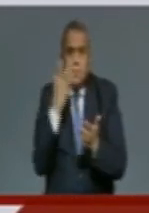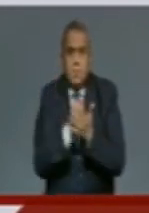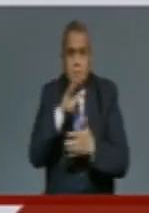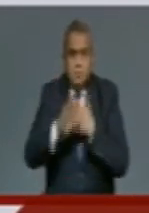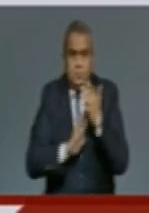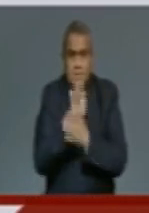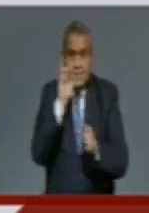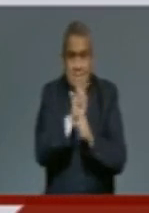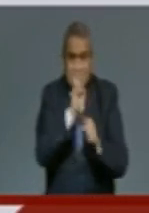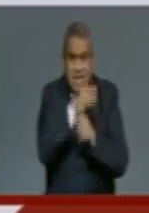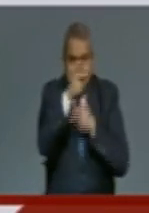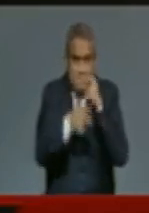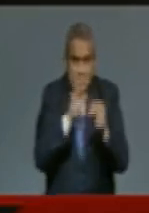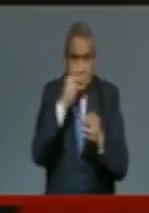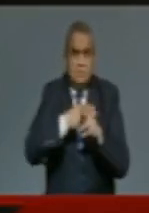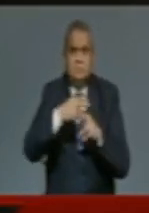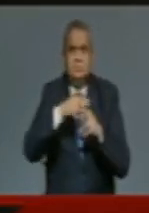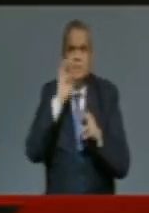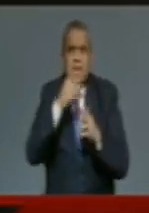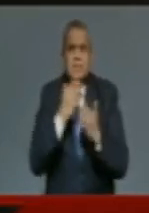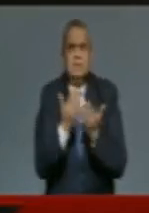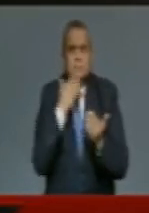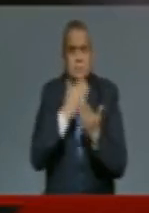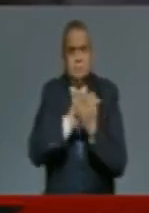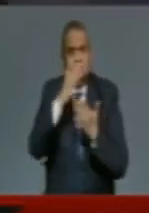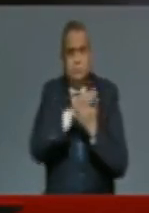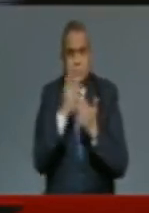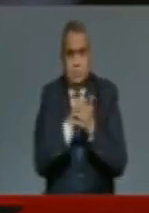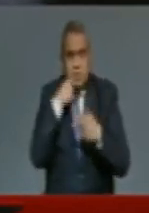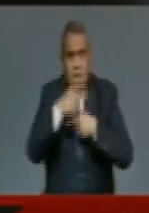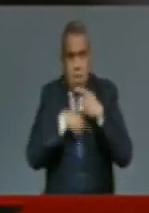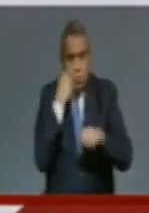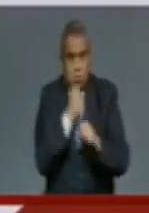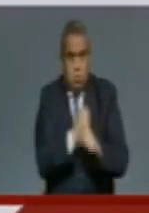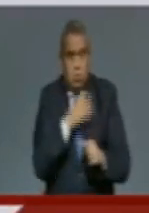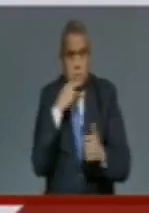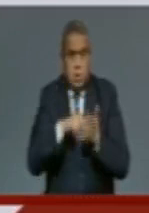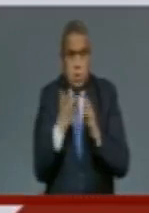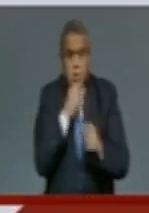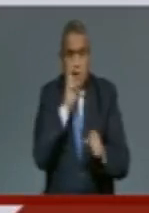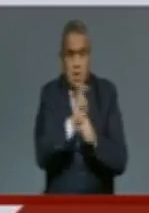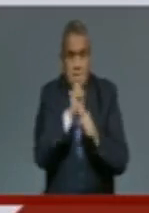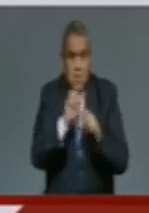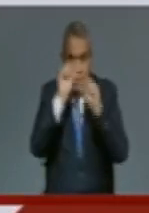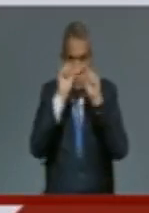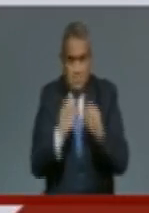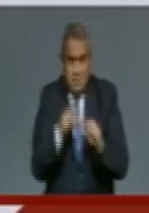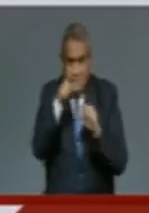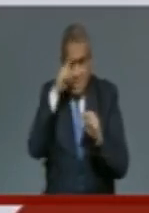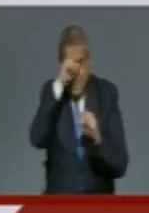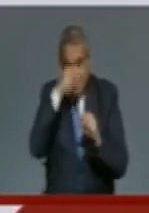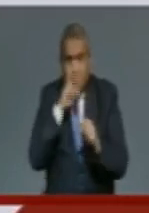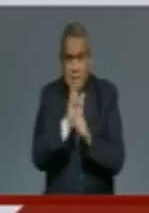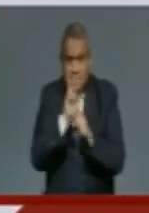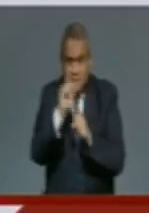كبرى مع استحداث آليات شاملة ومستدامة لمعالجة ديون الدول المنخفضة ومتوسطة الدخل فضلا عن